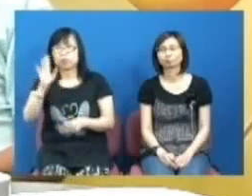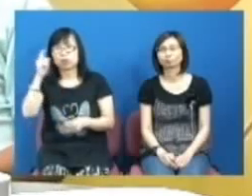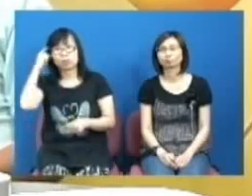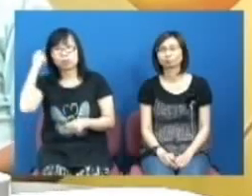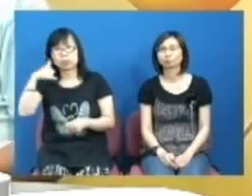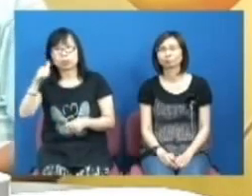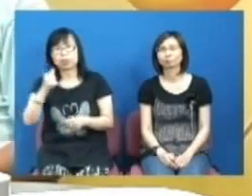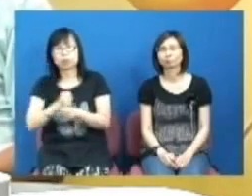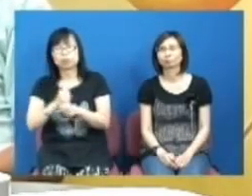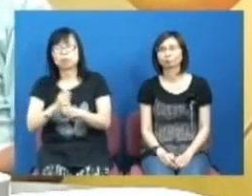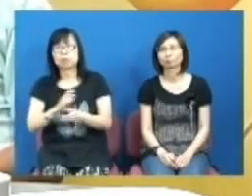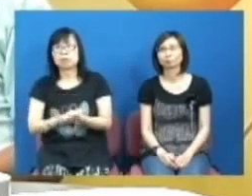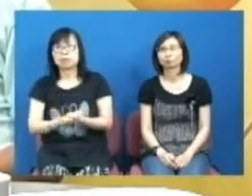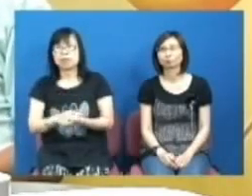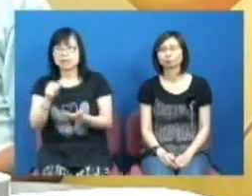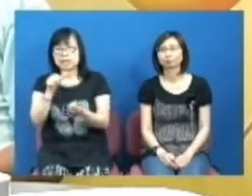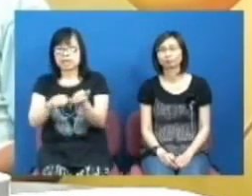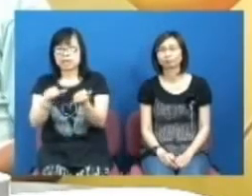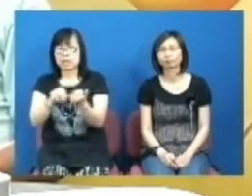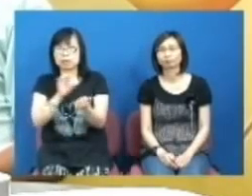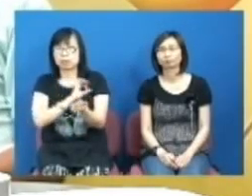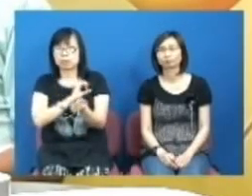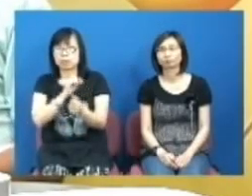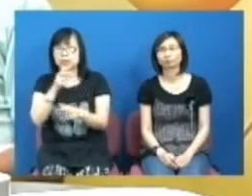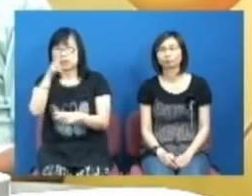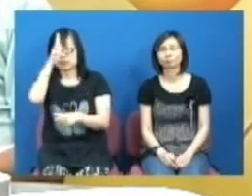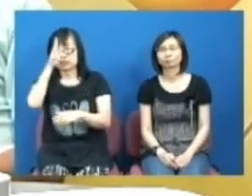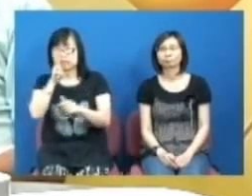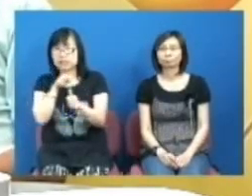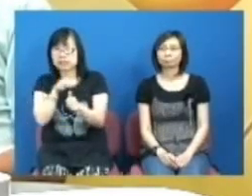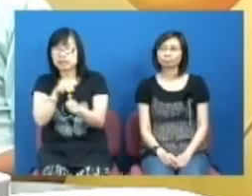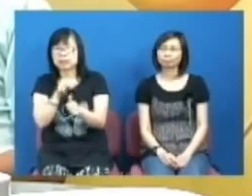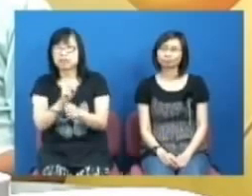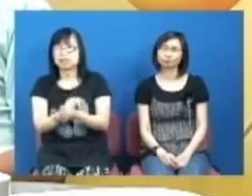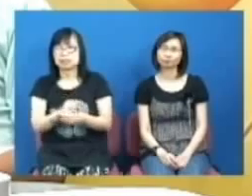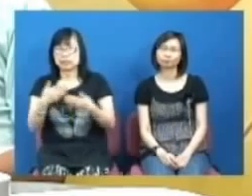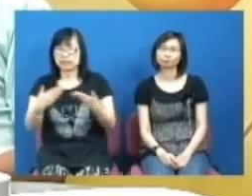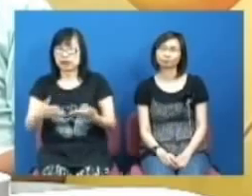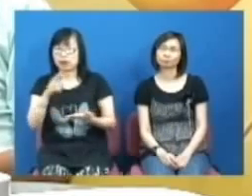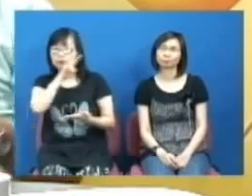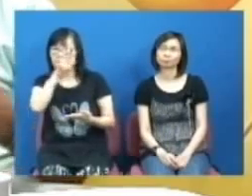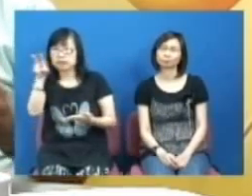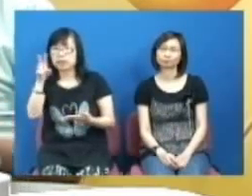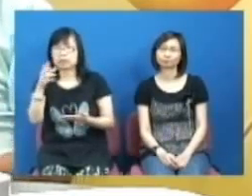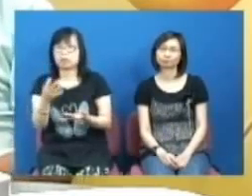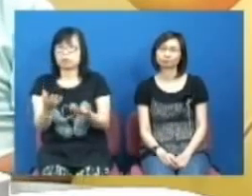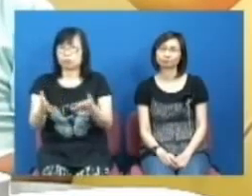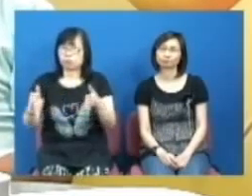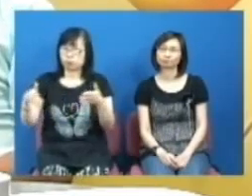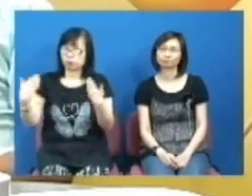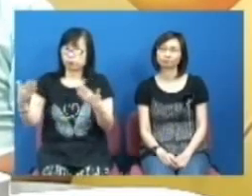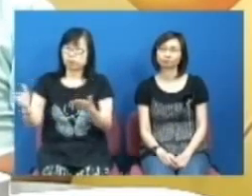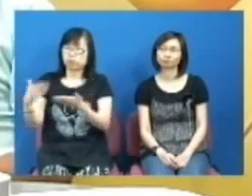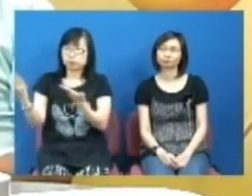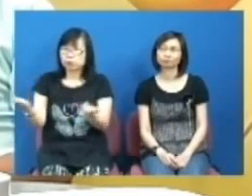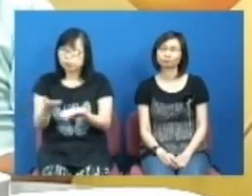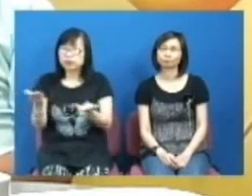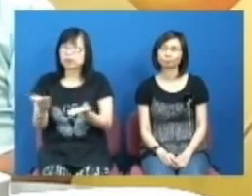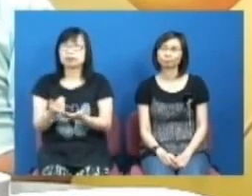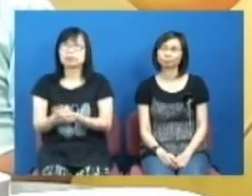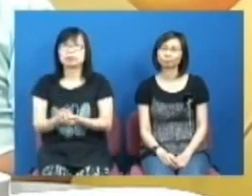是議會政治，而家你睇到呢、這個受歡迎，所謂做民調嘅受歡迎